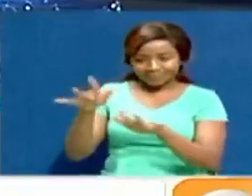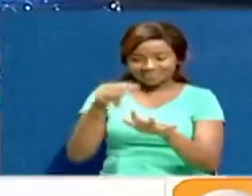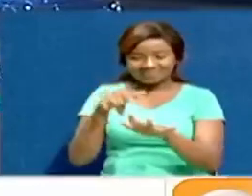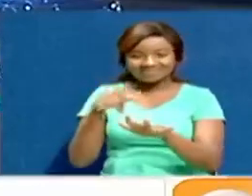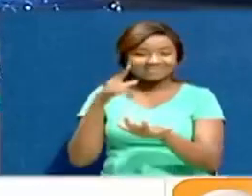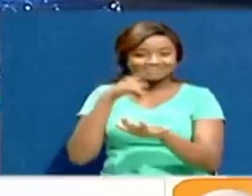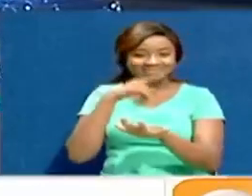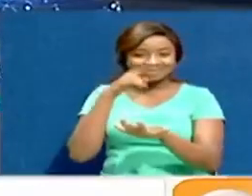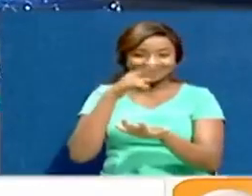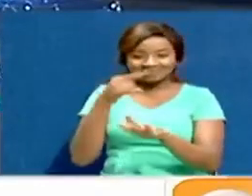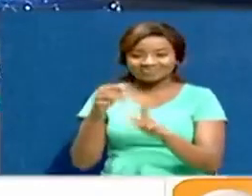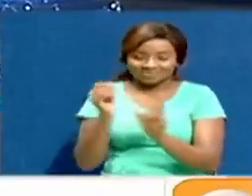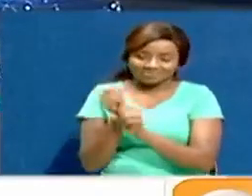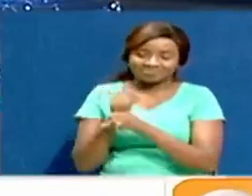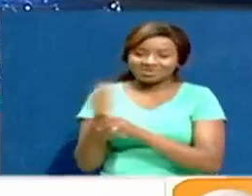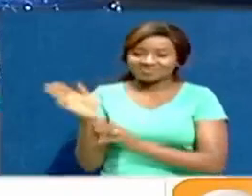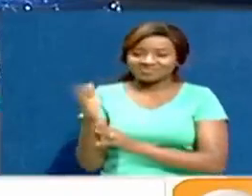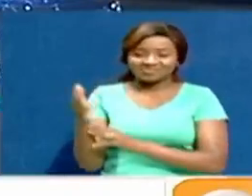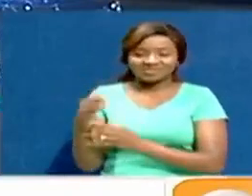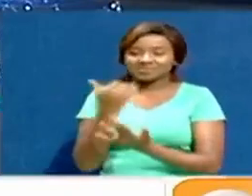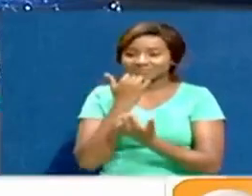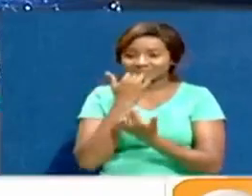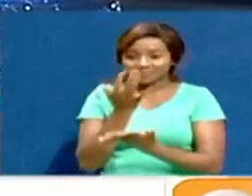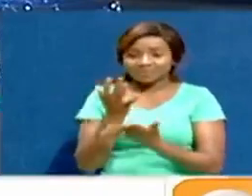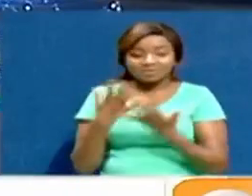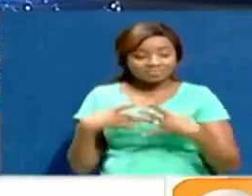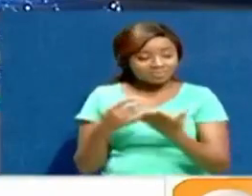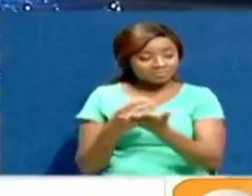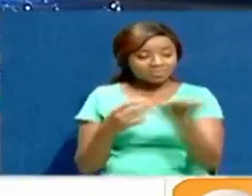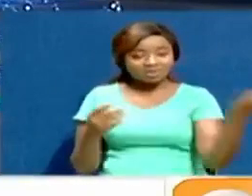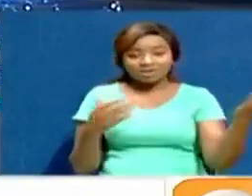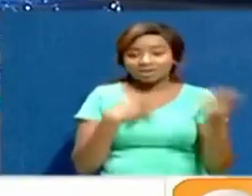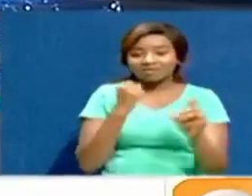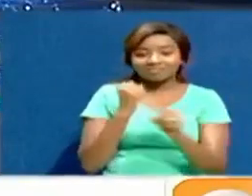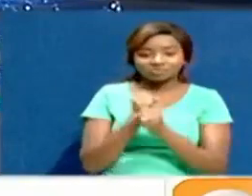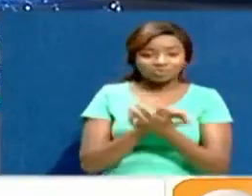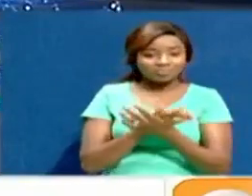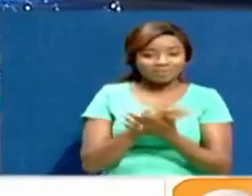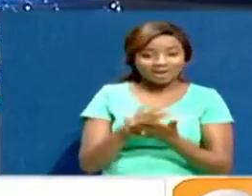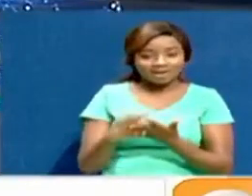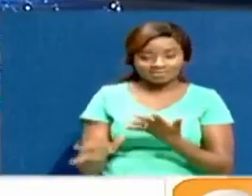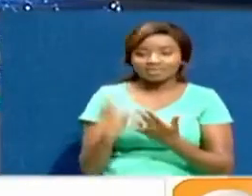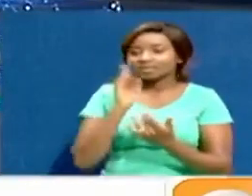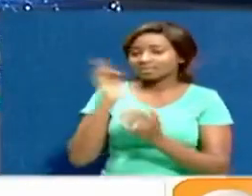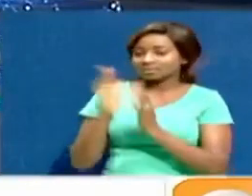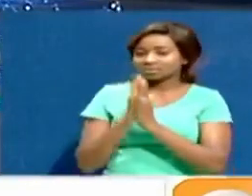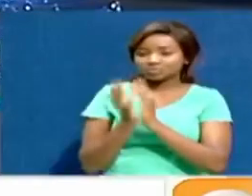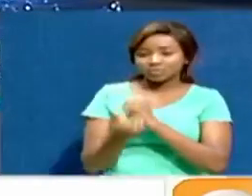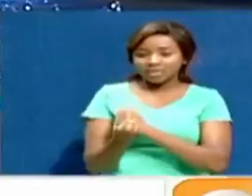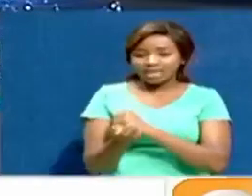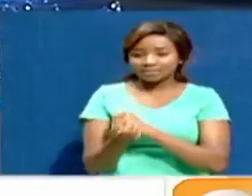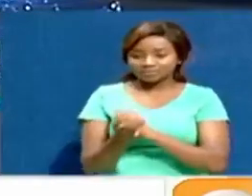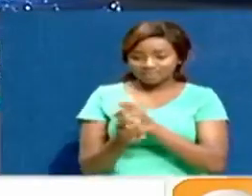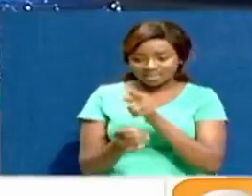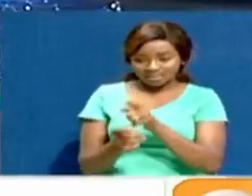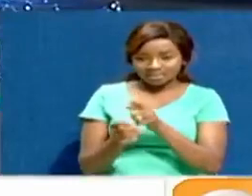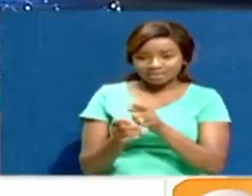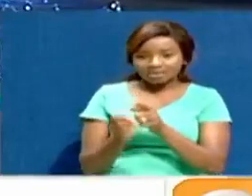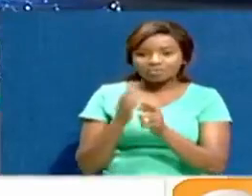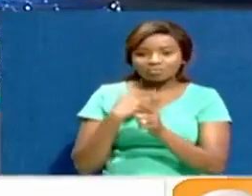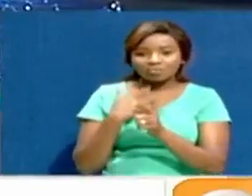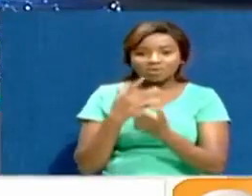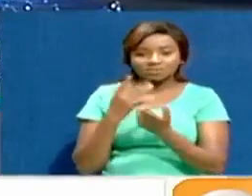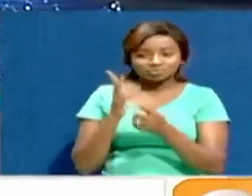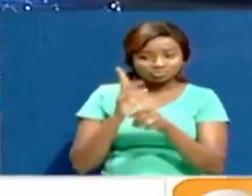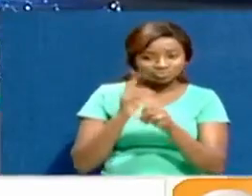kufifia kwa idadi ya samaki ziwani humo na kuwaacha wengi bila namna ya kujikimu. Ila kama anavyotuarifu Laura Otieno, mradi wa kutumia injini